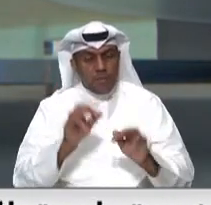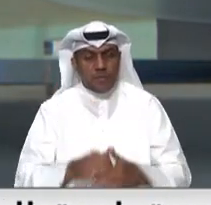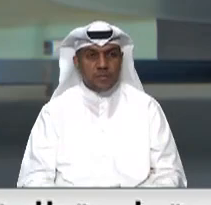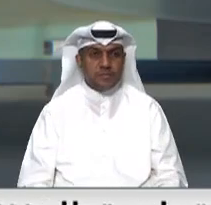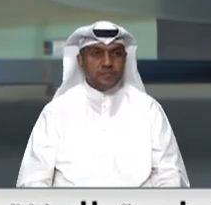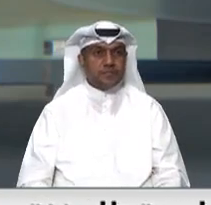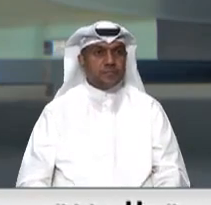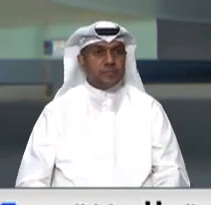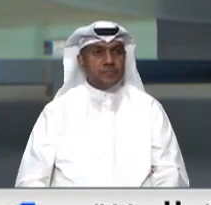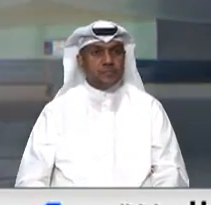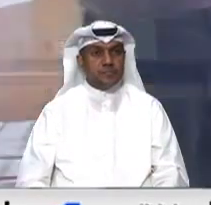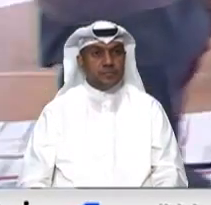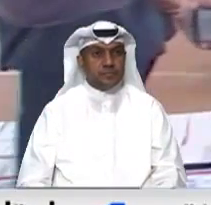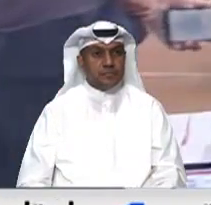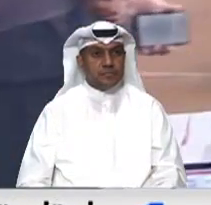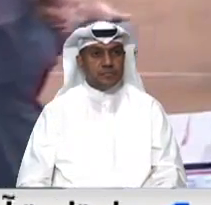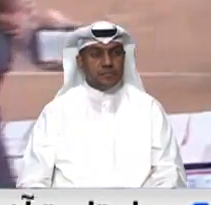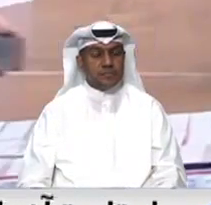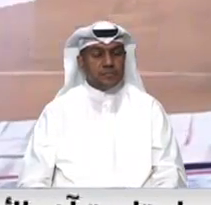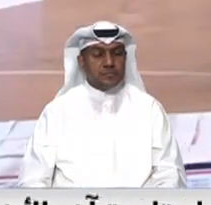غزة.